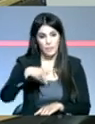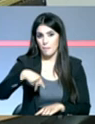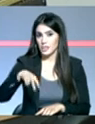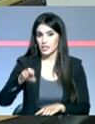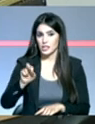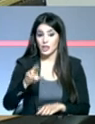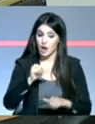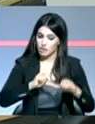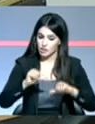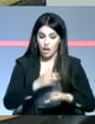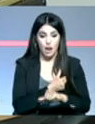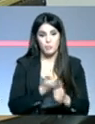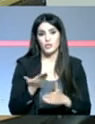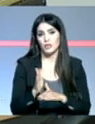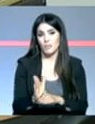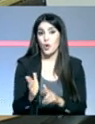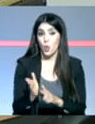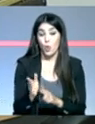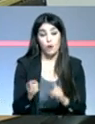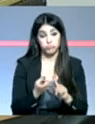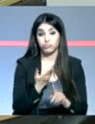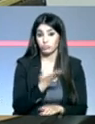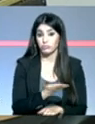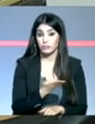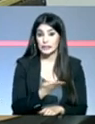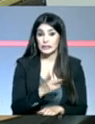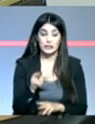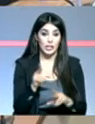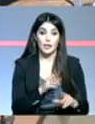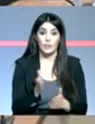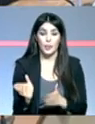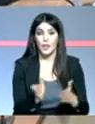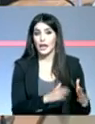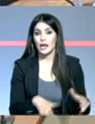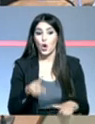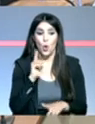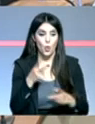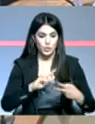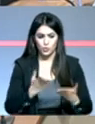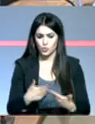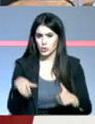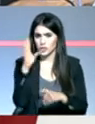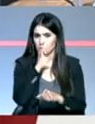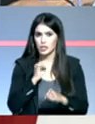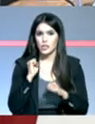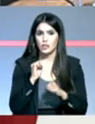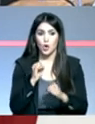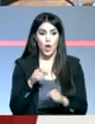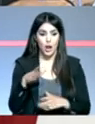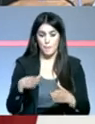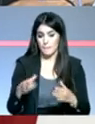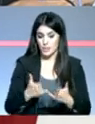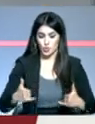برشا، وفما حتى سلالة متاع أفريقيا دو سود موجودة في ليبيا. وأمام دقة الوضع الوبائي اتخذت الهيئة